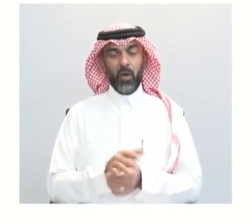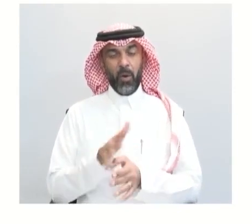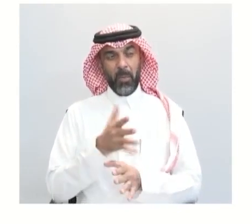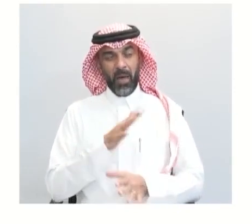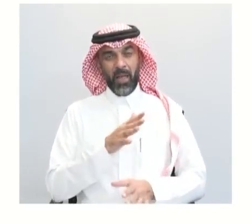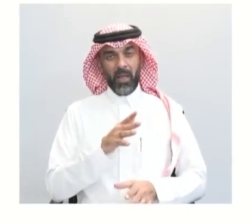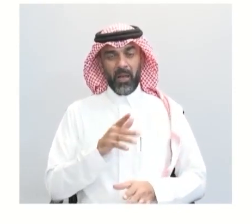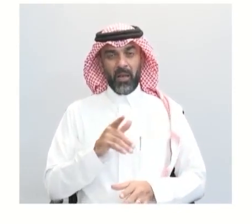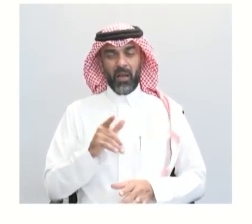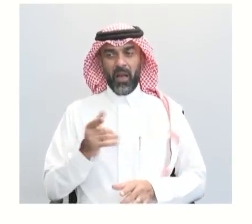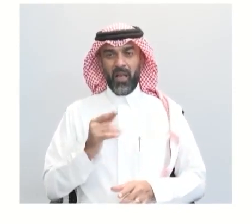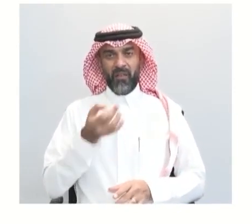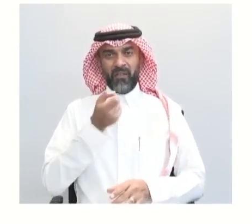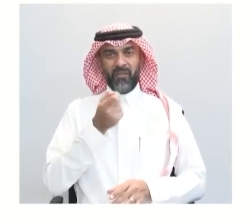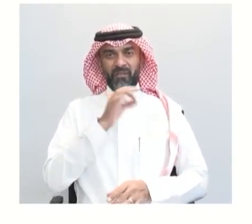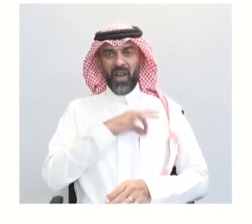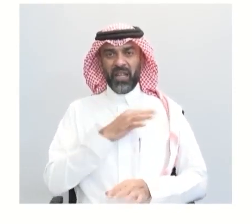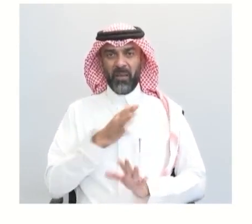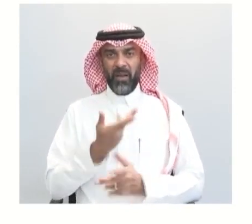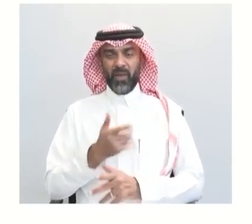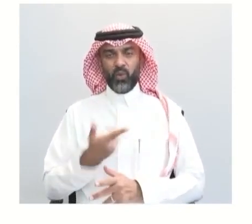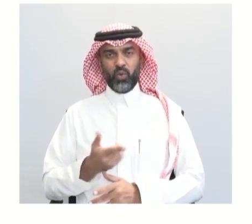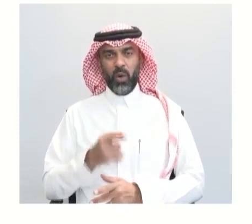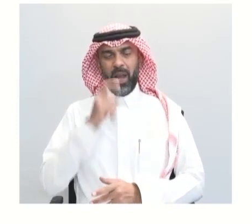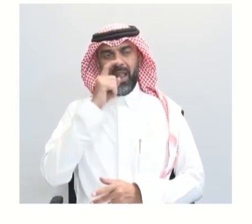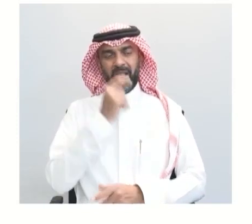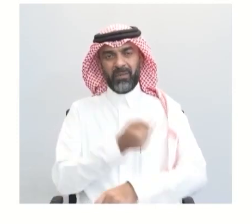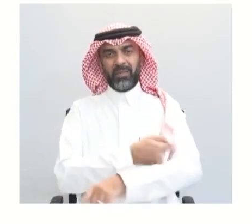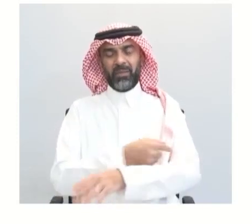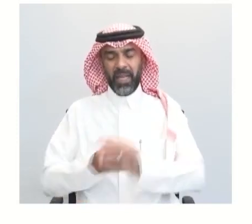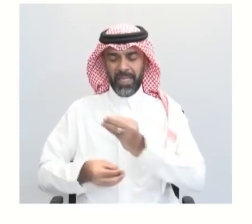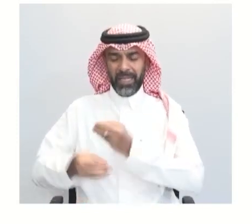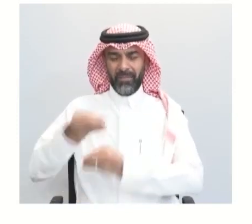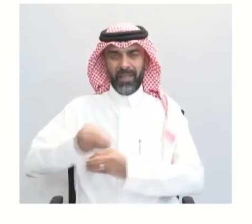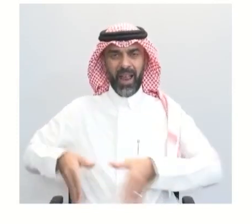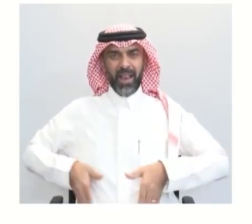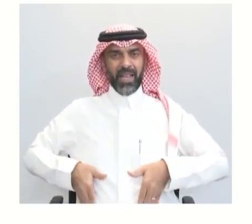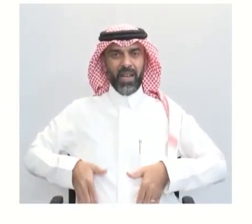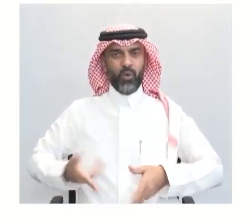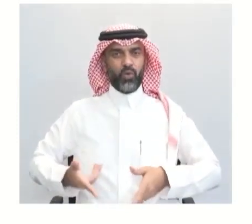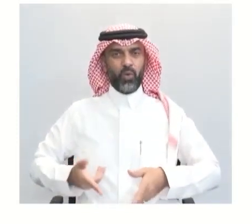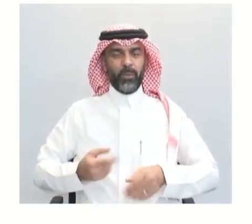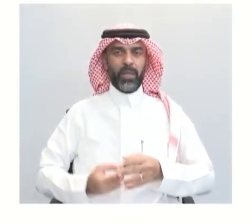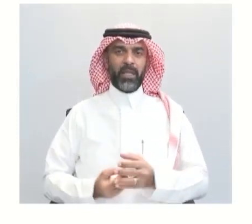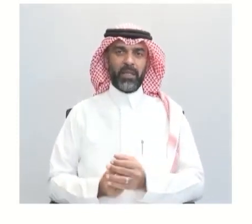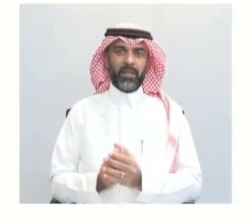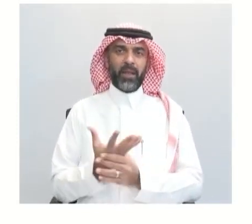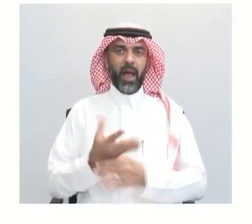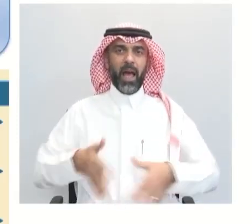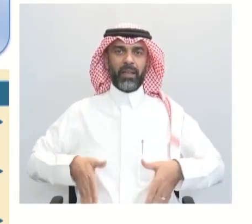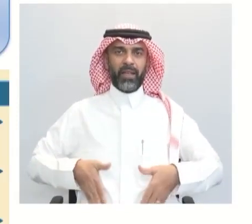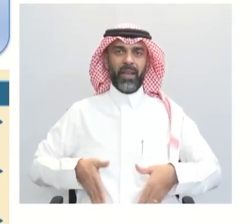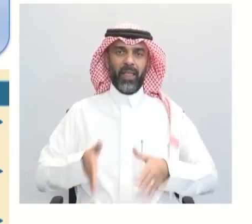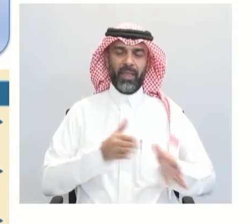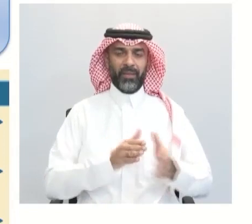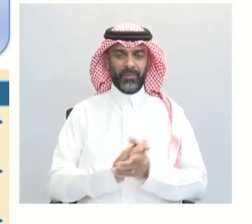هذا الغشاء مجدي لذلك يلجا الاطباء الى استبدال هذه الكليه بزراعه الكلى اليوم